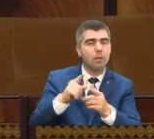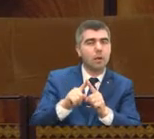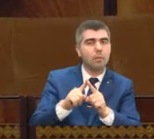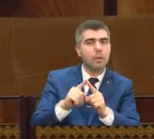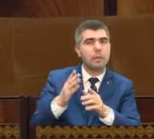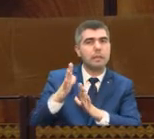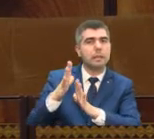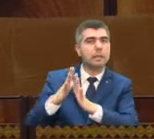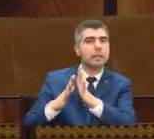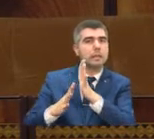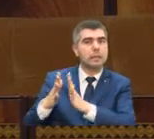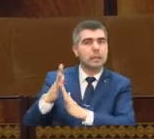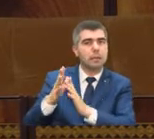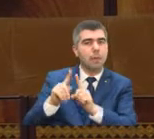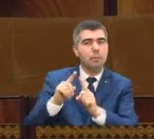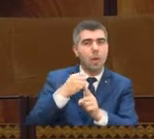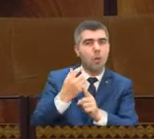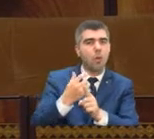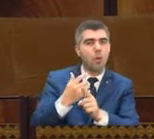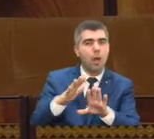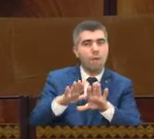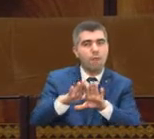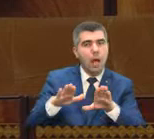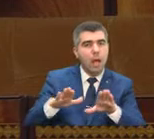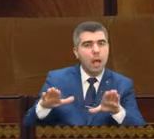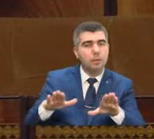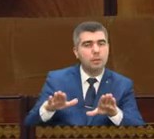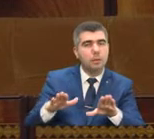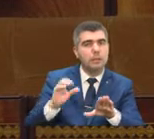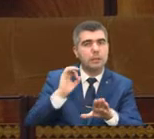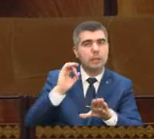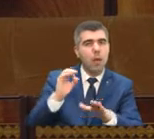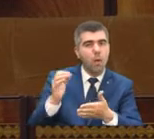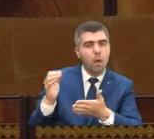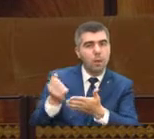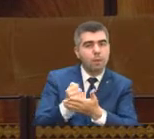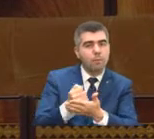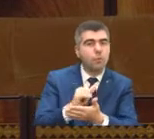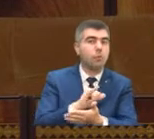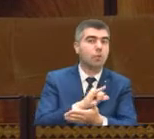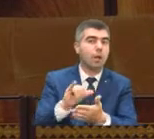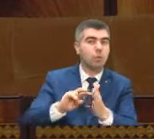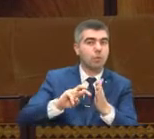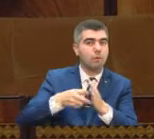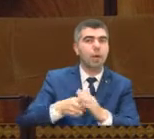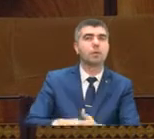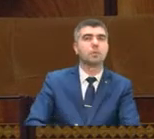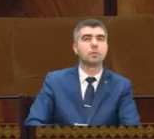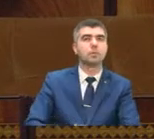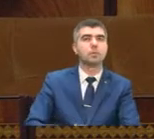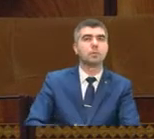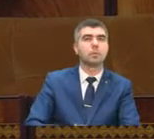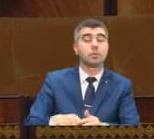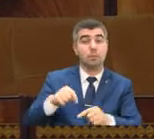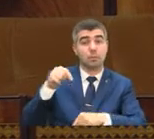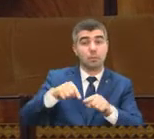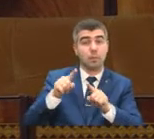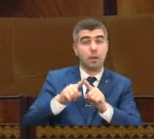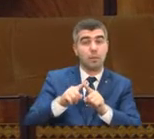لدائرة الاستيلاء على عقارات الغير. لكن سيدة الوزيرة، مع إلزامية أخذ